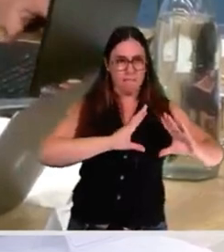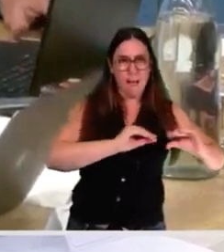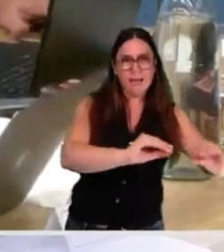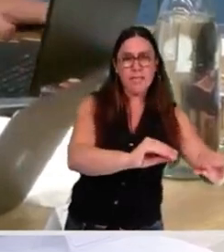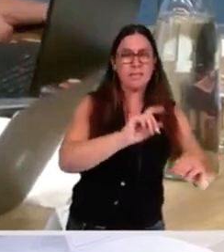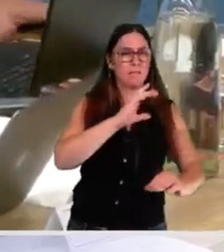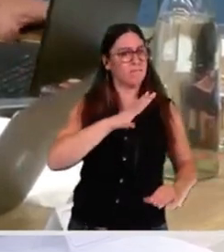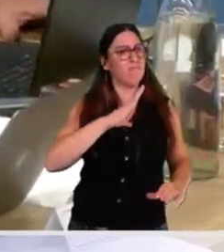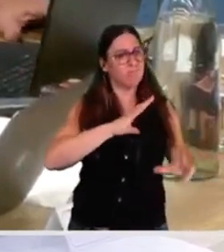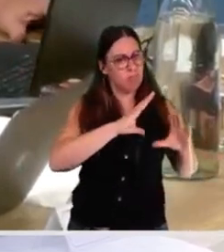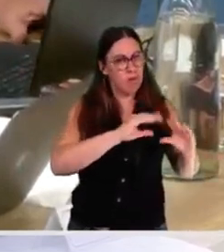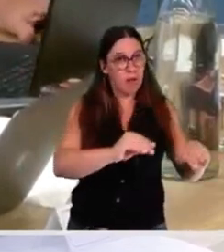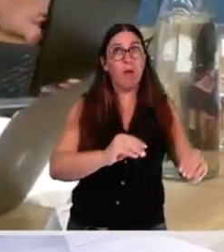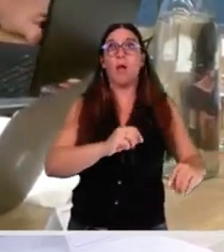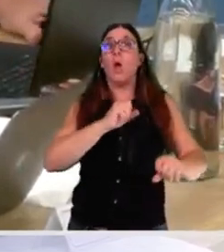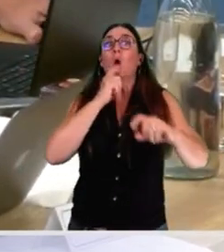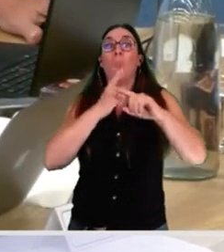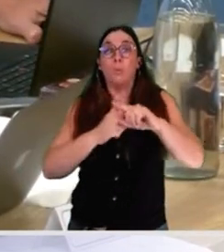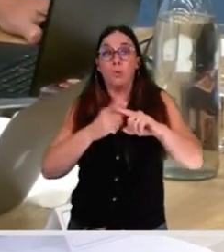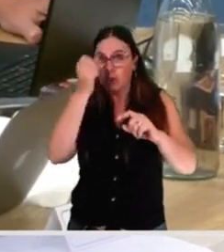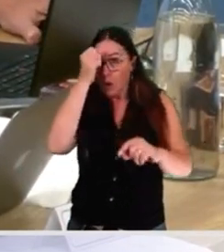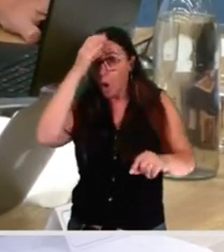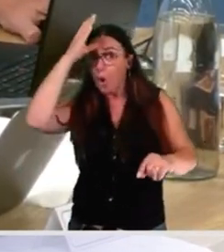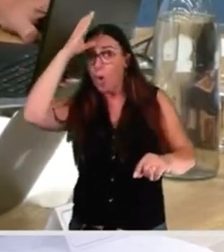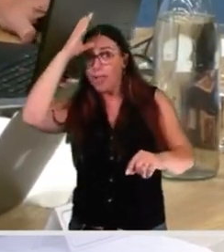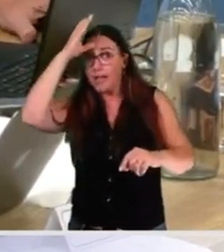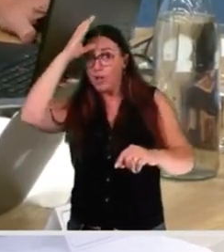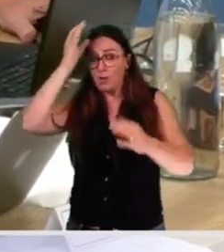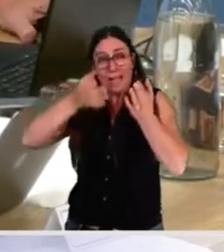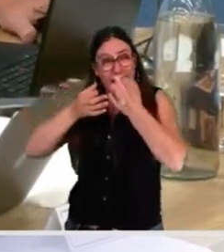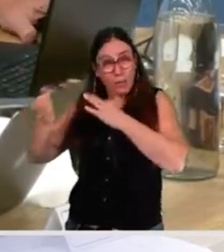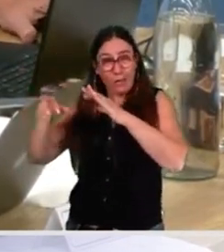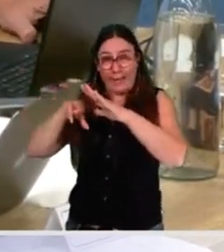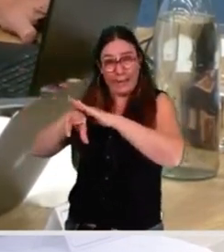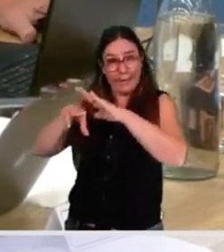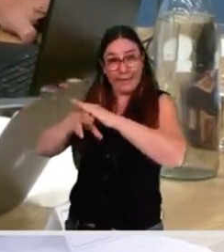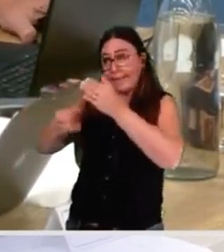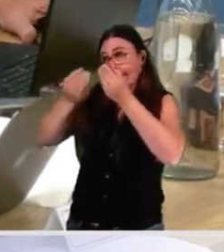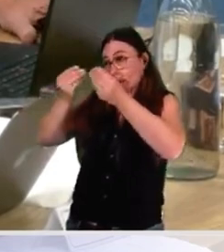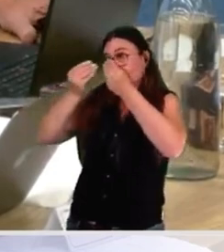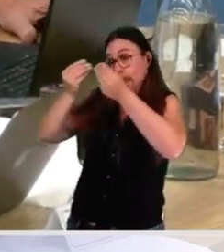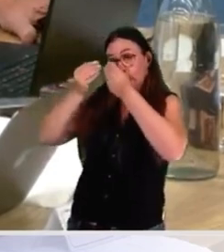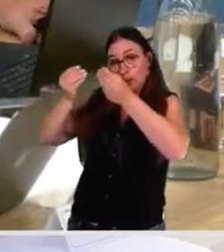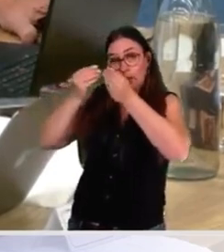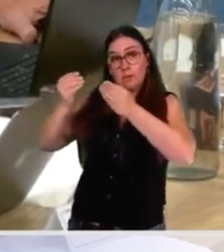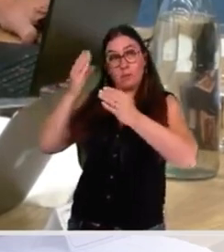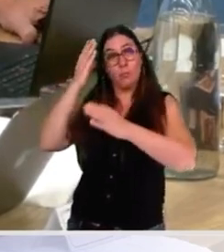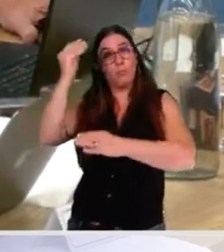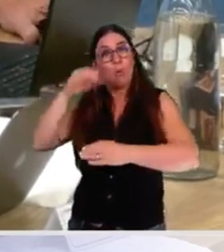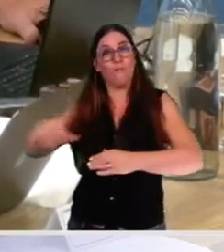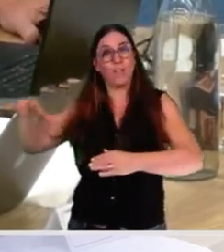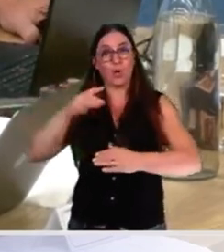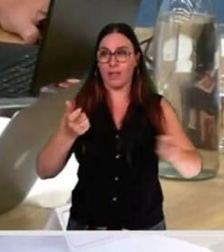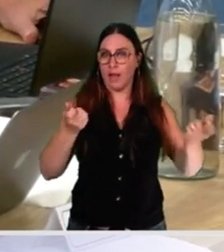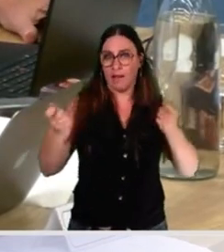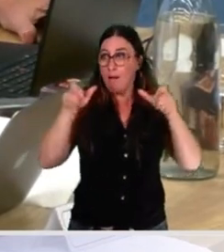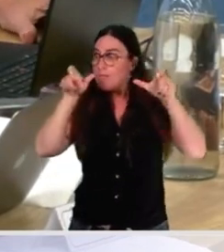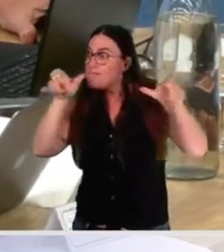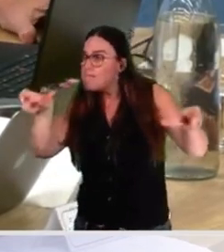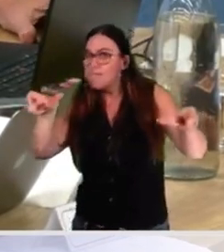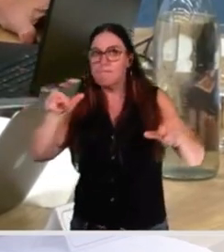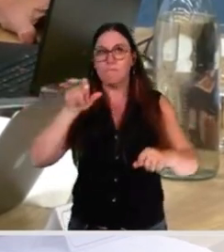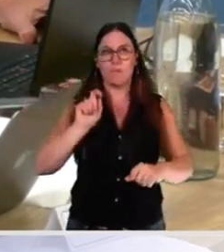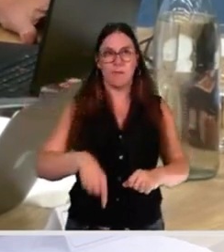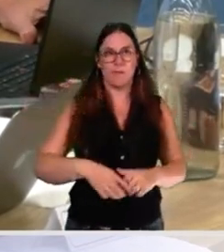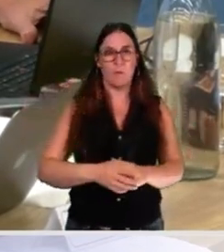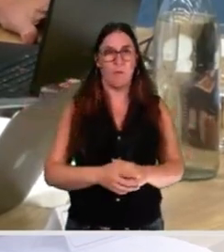qui existe, et les connaissances actualisées pour prendre en charge la problématique